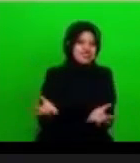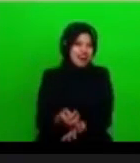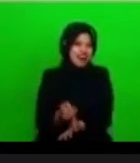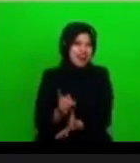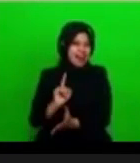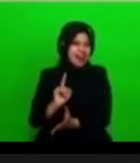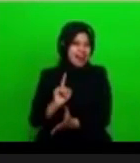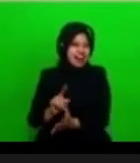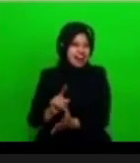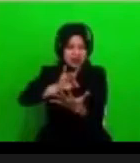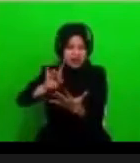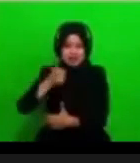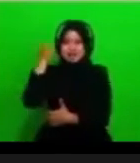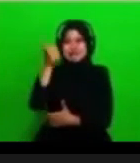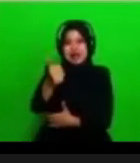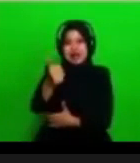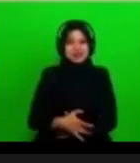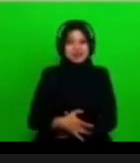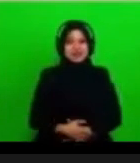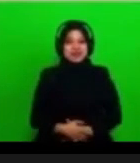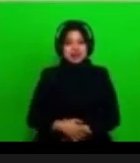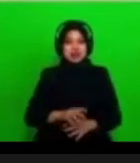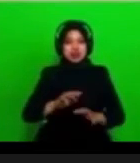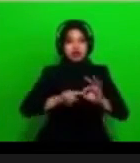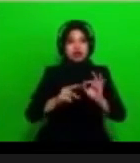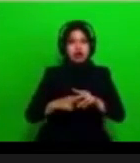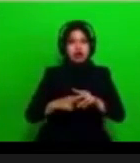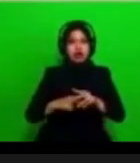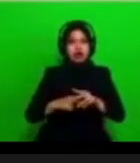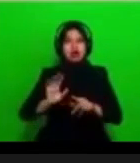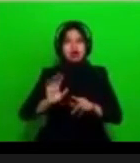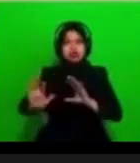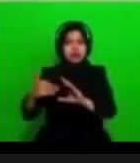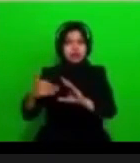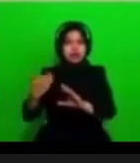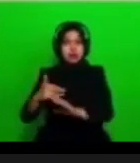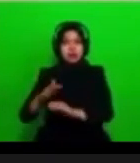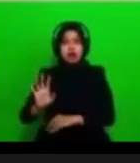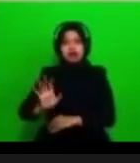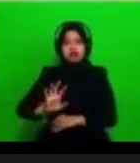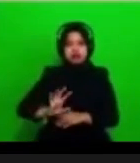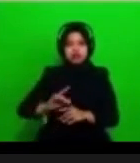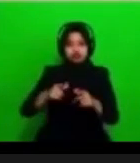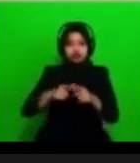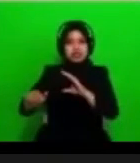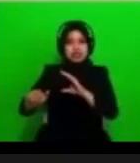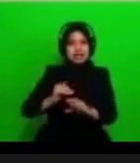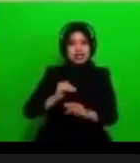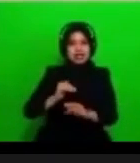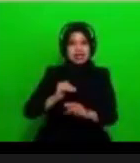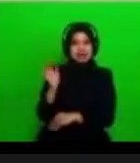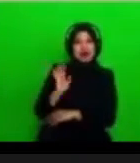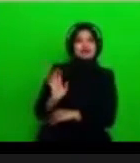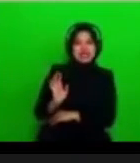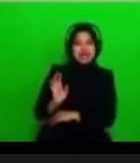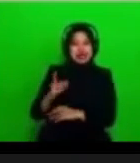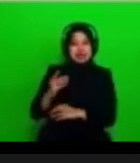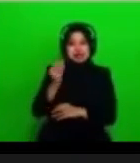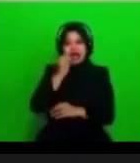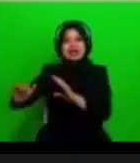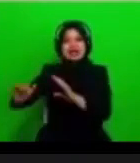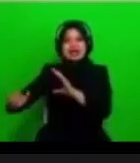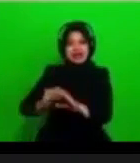hadiah untuk penanya terpilih. Penanya terpilih tentunya di Q&A. Gak usah kirim-kirim jauh ke sini, apalagi kirim surat ya. Apalagi